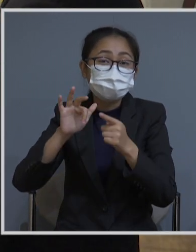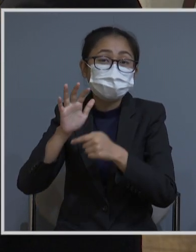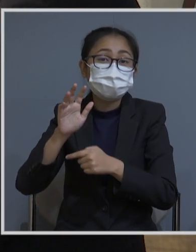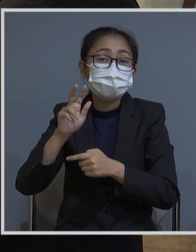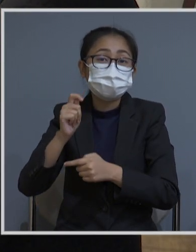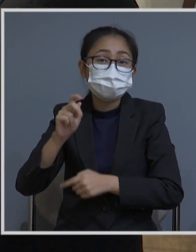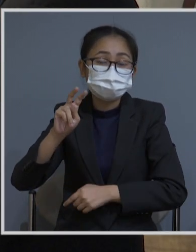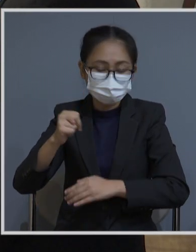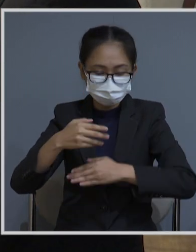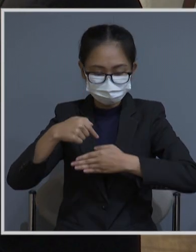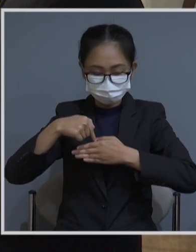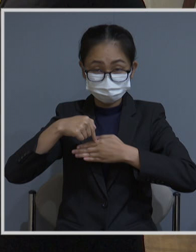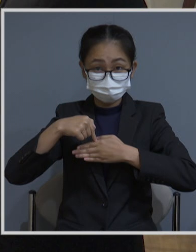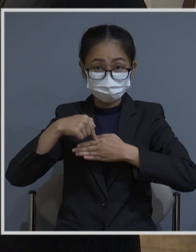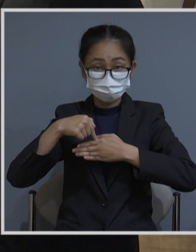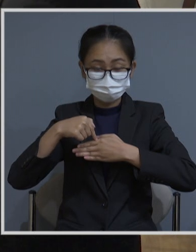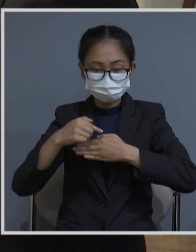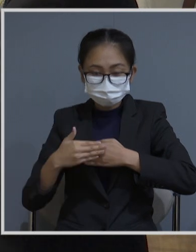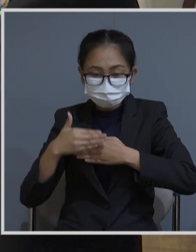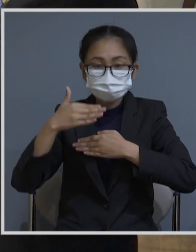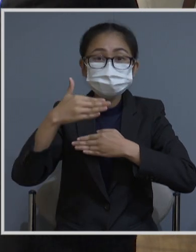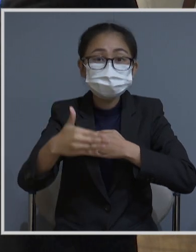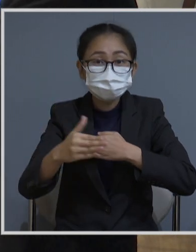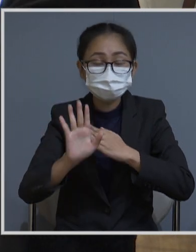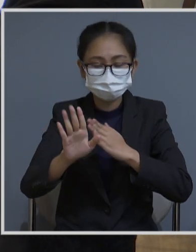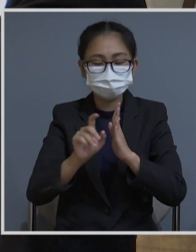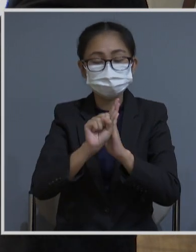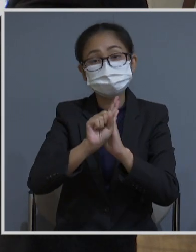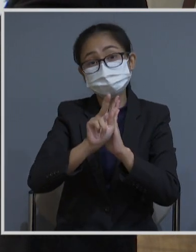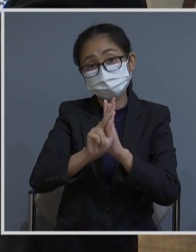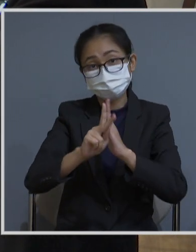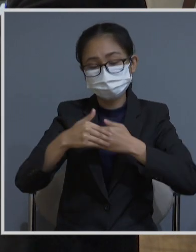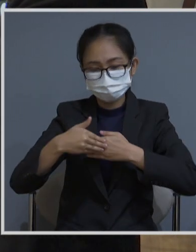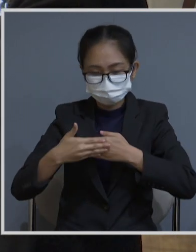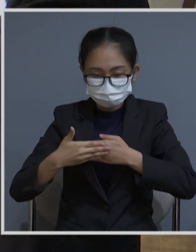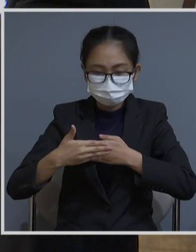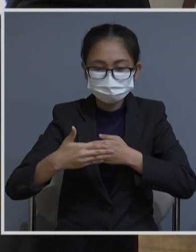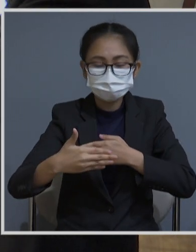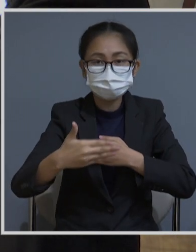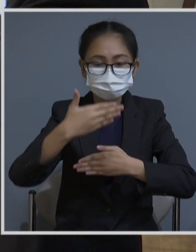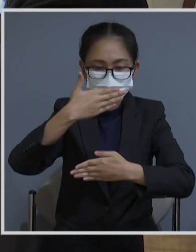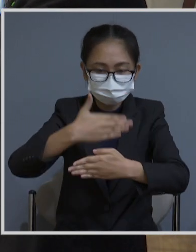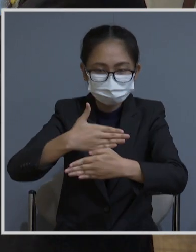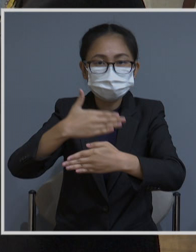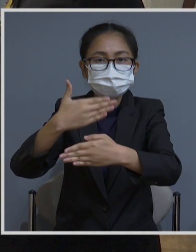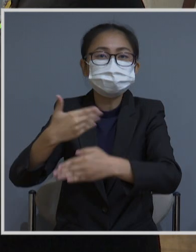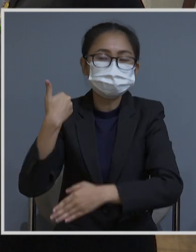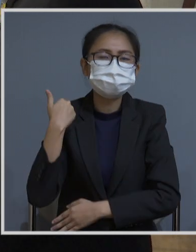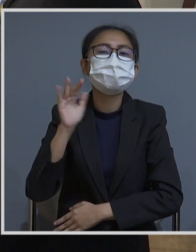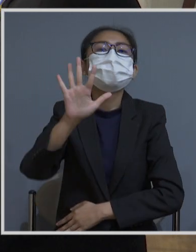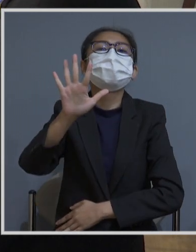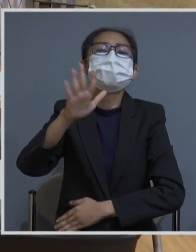น้ำสงครามอยู่ในเขตของจังหวัดสกลนครเนี่ยมีฝายชะลอน้ำแล้ว 5